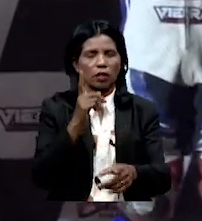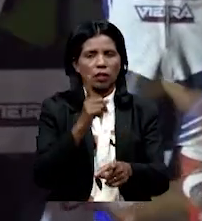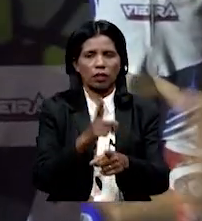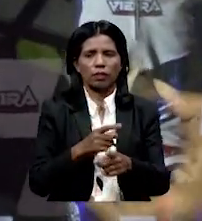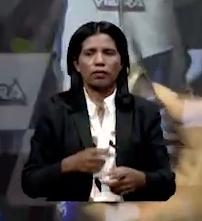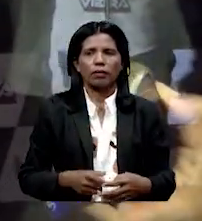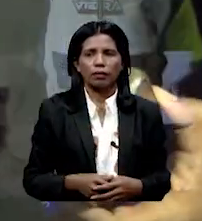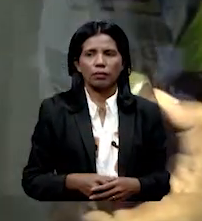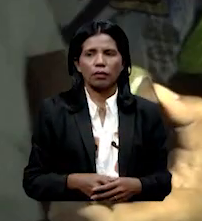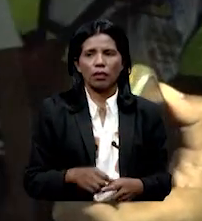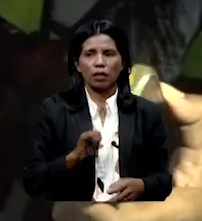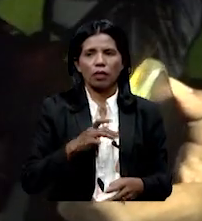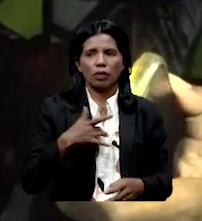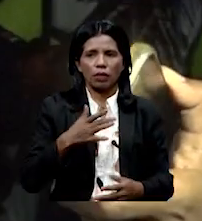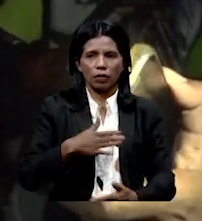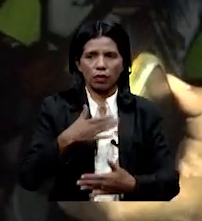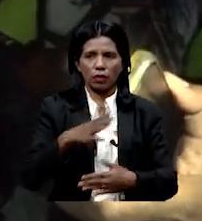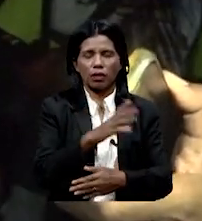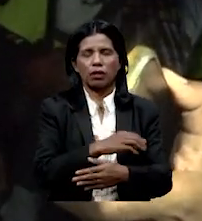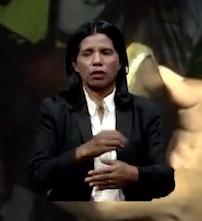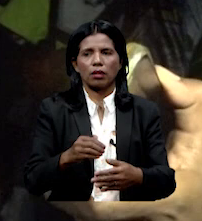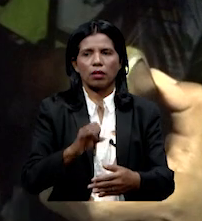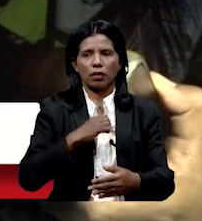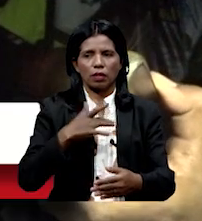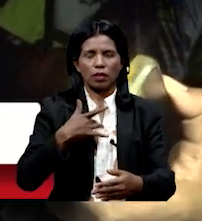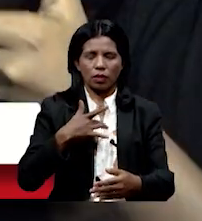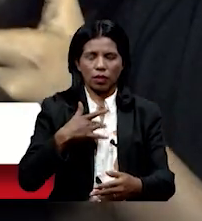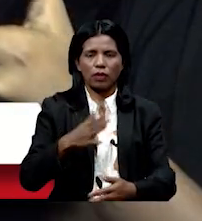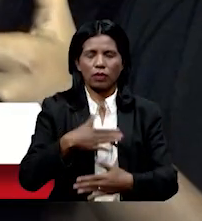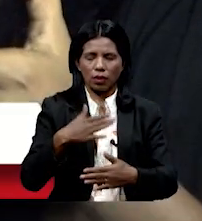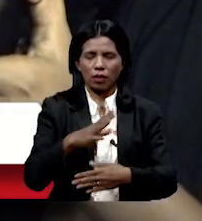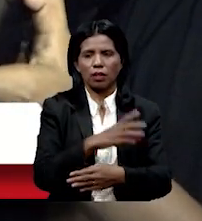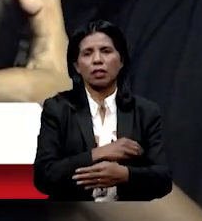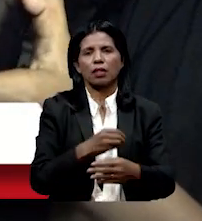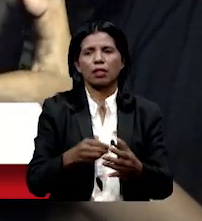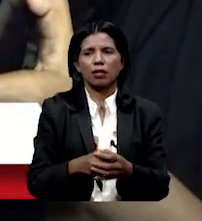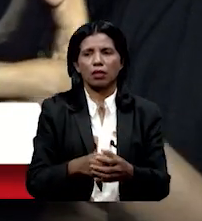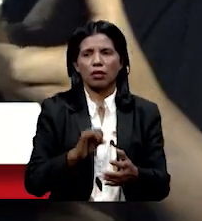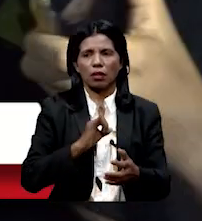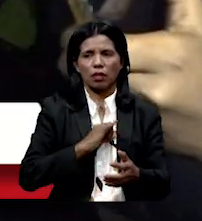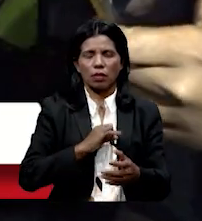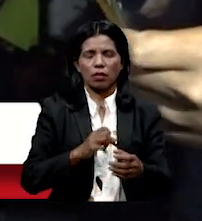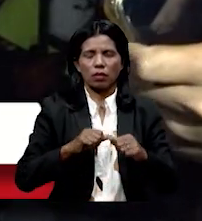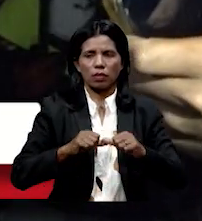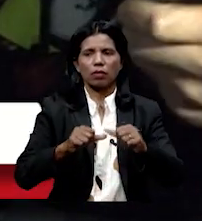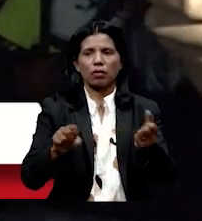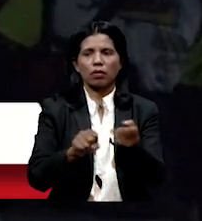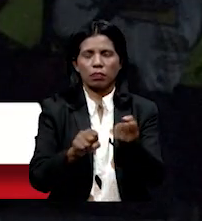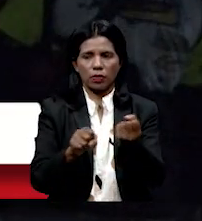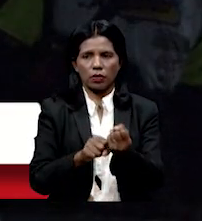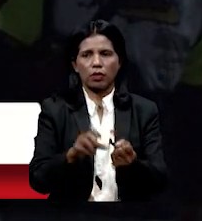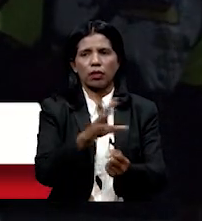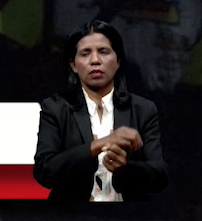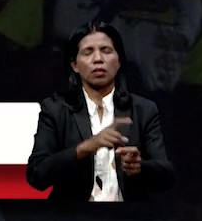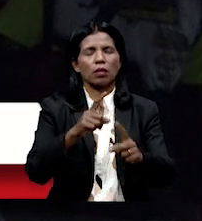Sangat baik, saya sangat baik, ramai juga, sangat melelahkan juga. Kalau buat saya, terus lanjut eventnya buat